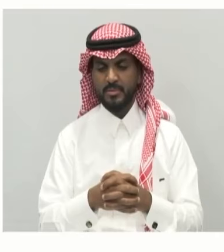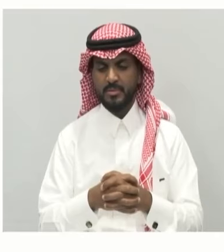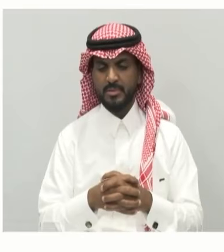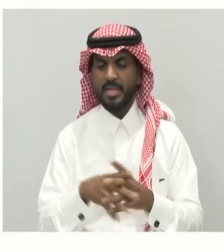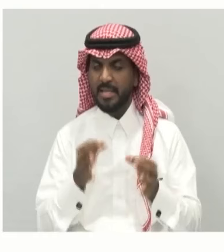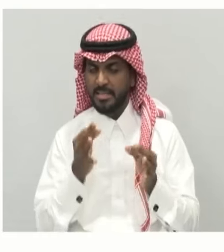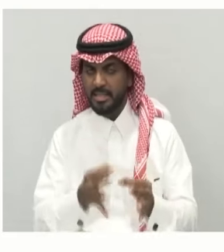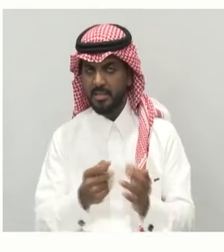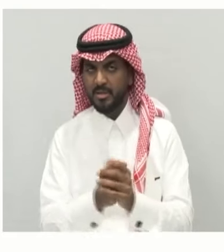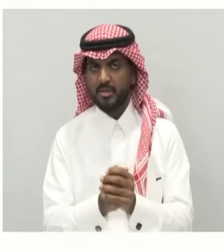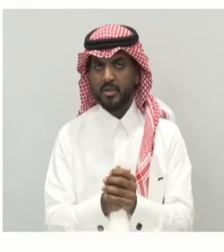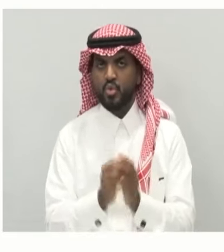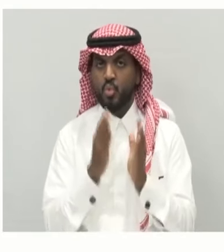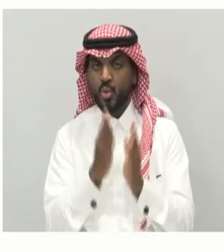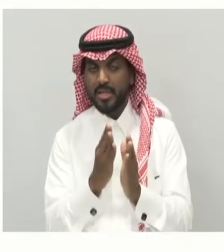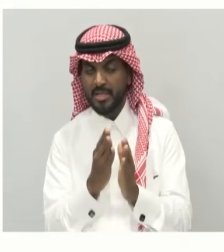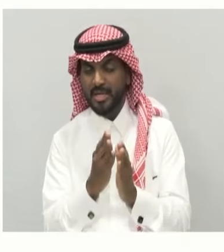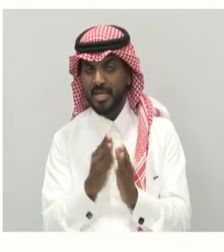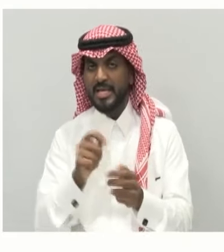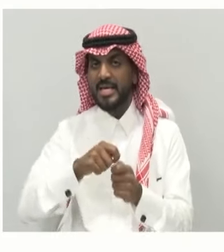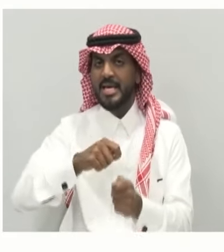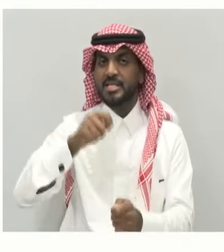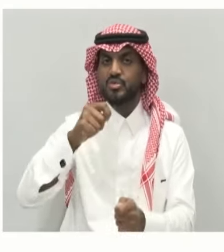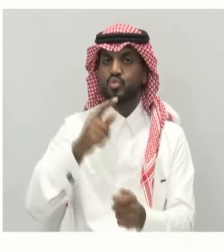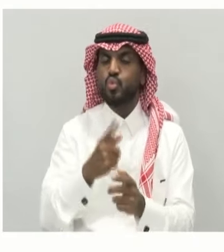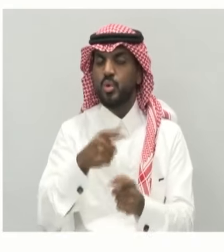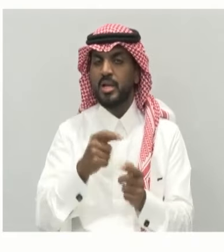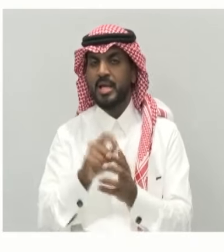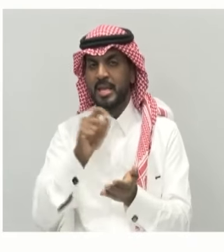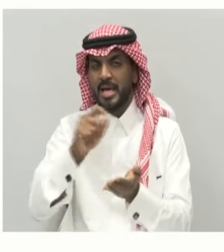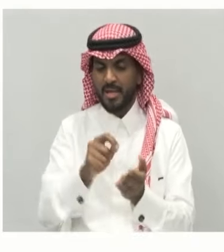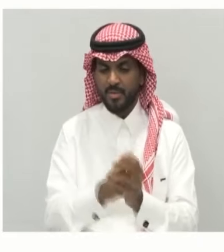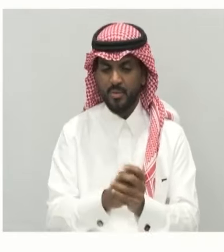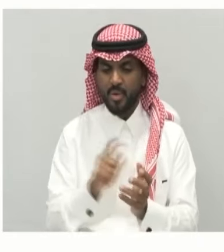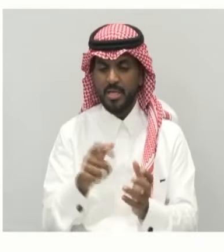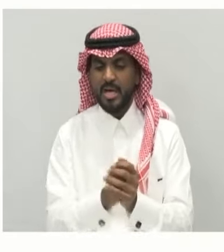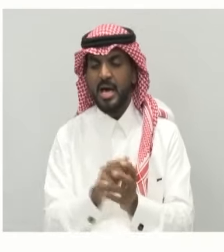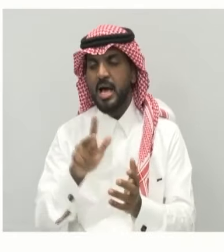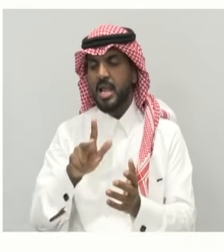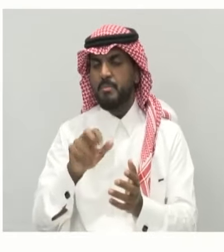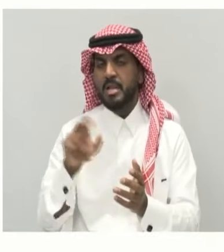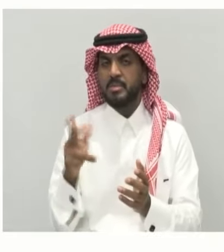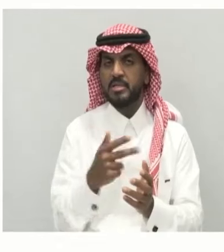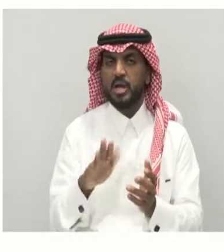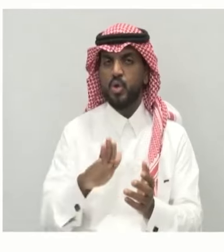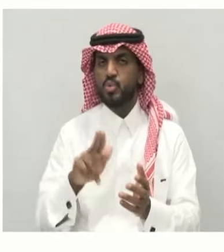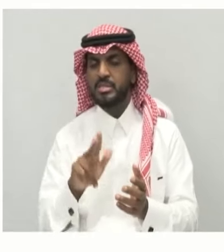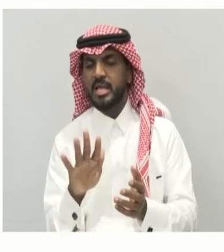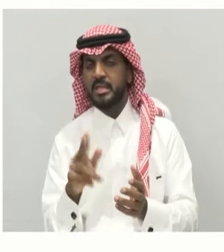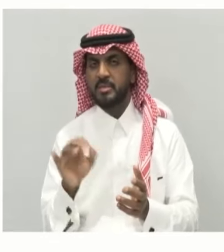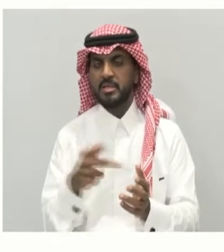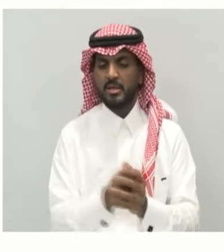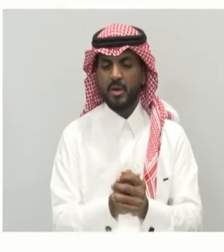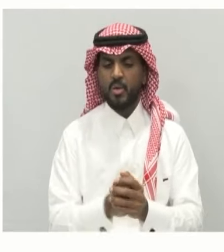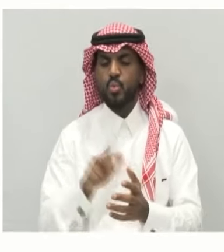يقول تحديد الوحده المناسبه لقياس طول النحله وهل هي المليت ام السنتيمتر ام المتر ام